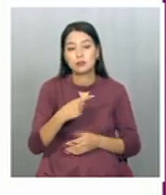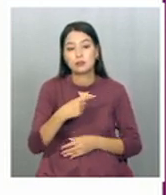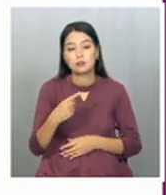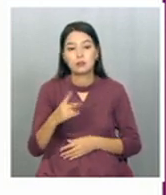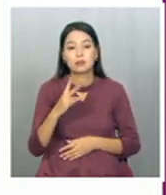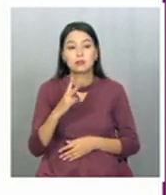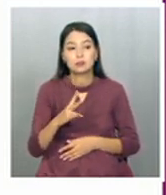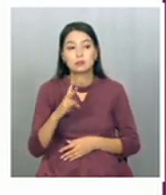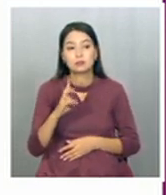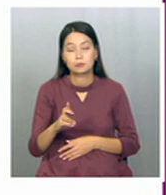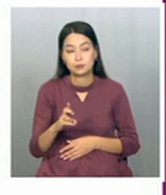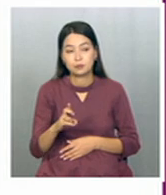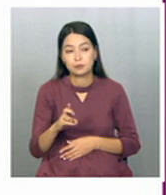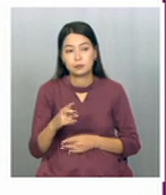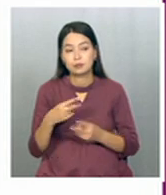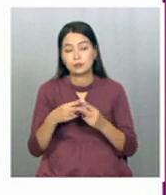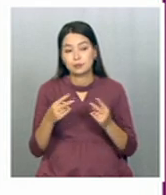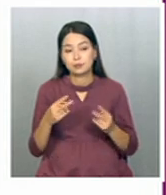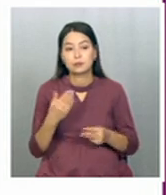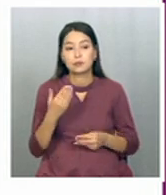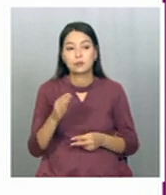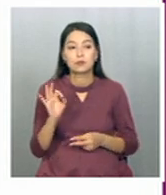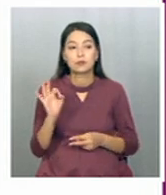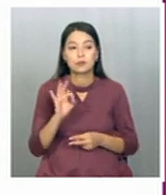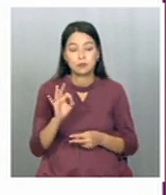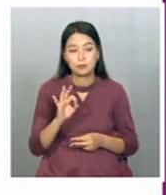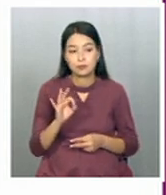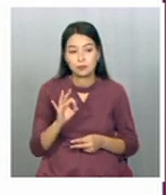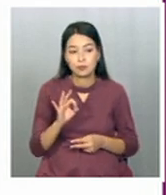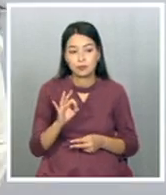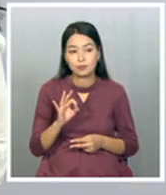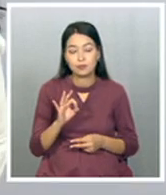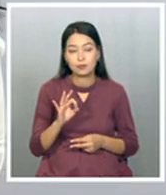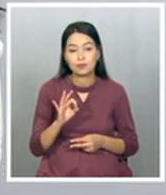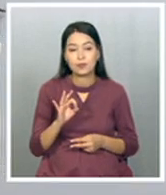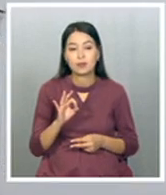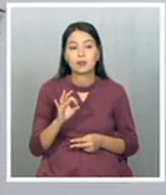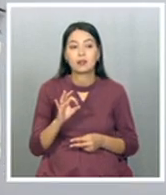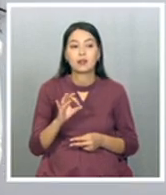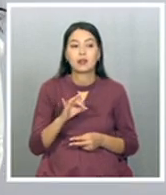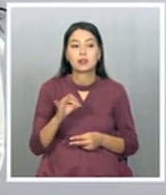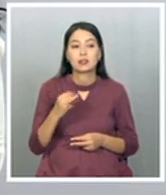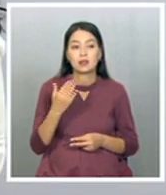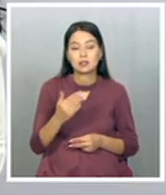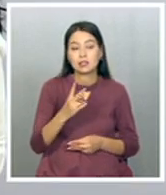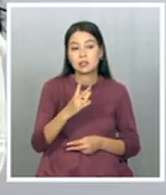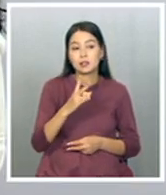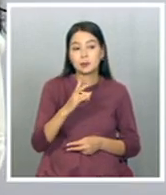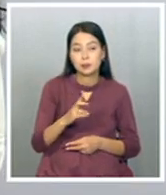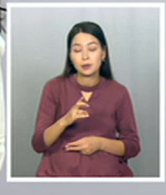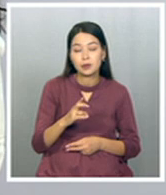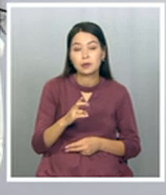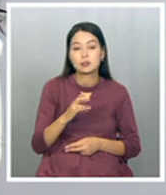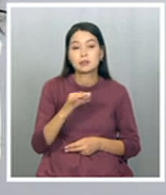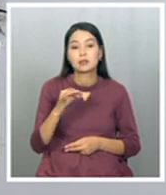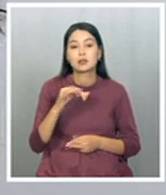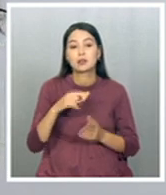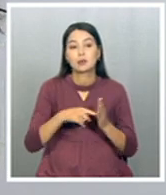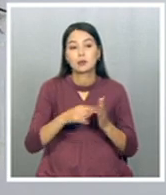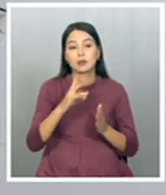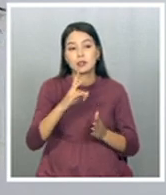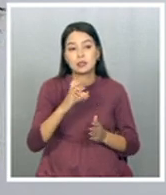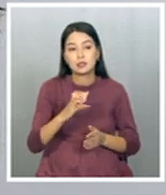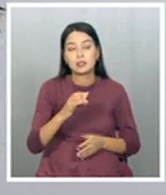азайтылған HB векторлары. Мұндағы скаляр көбейтінді тең 0 болу керек. Және HB векторы ол HC мен